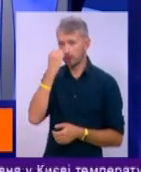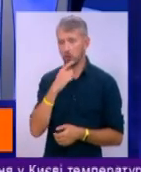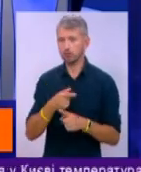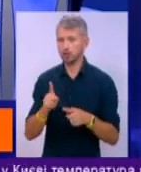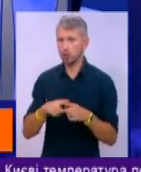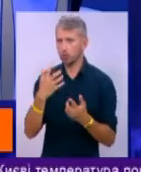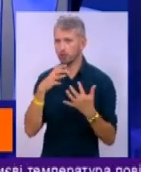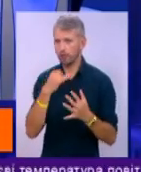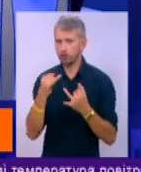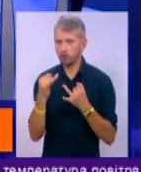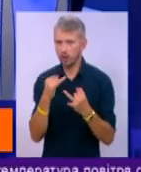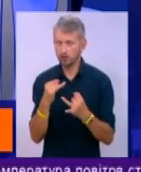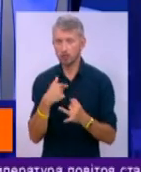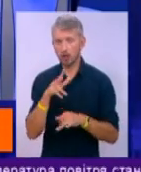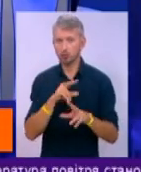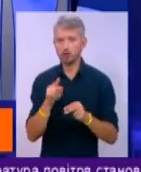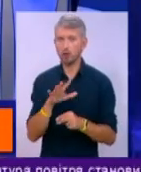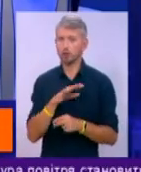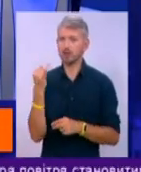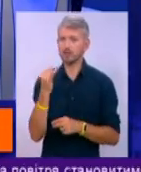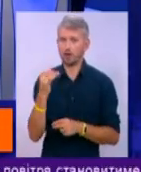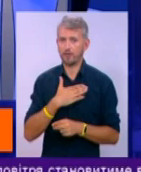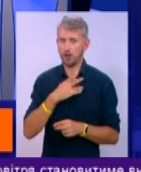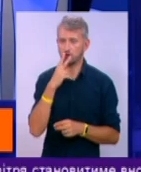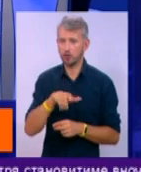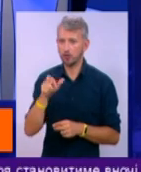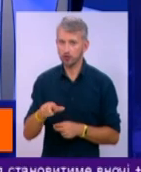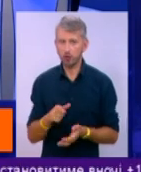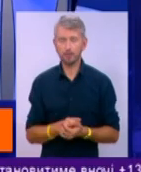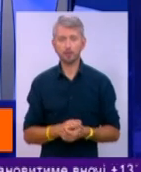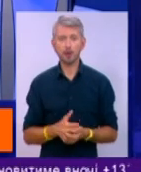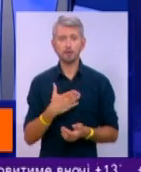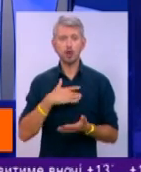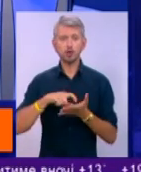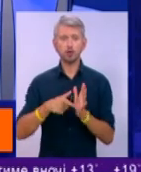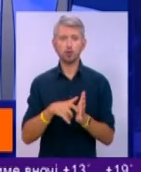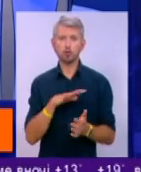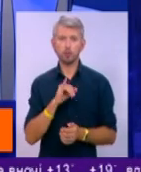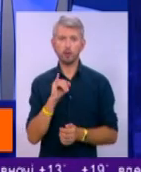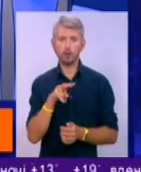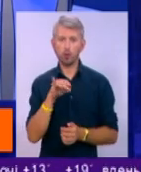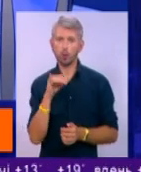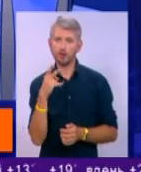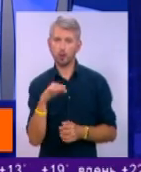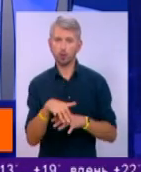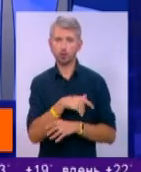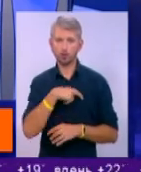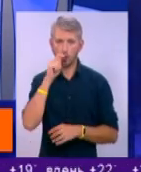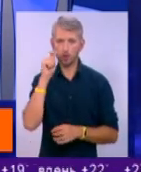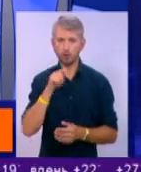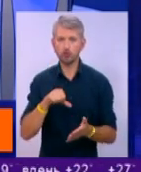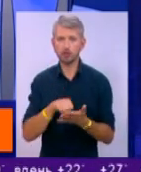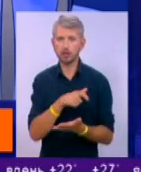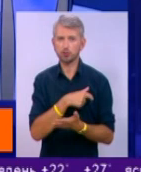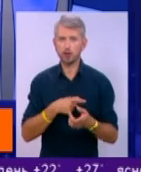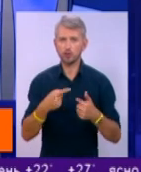цю жваву бесіду. Да. Я сподіваюся, вона була цікава нашим глядачам. Нагадаю, що в нашій студії був Ігор Луценко, народний депутат України, член